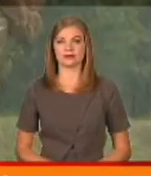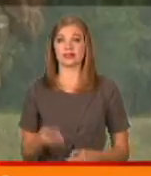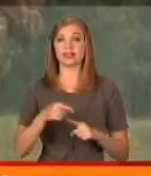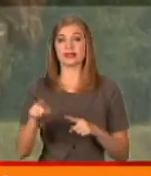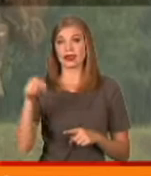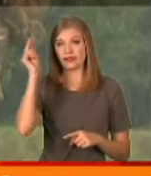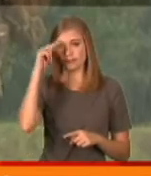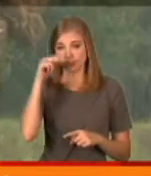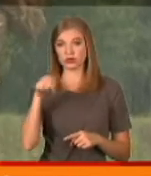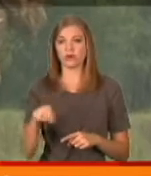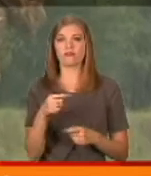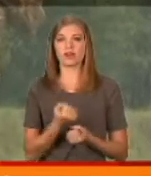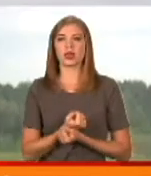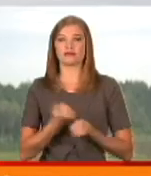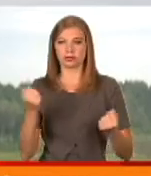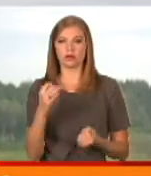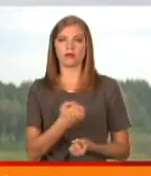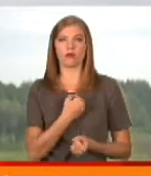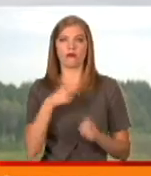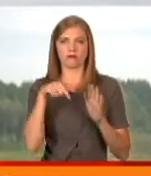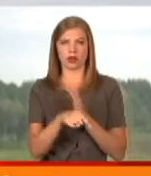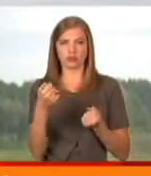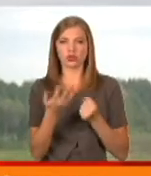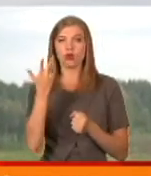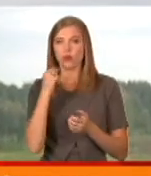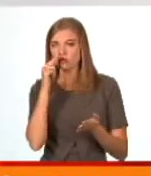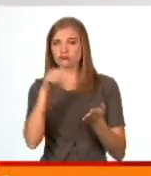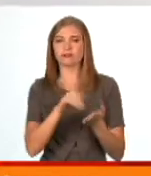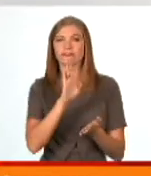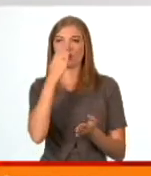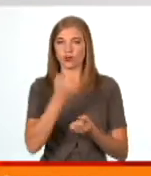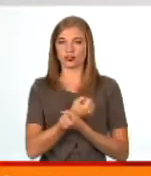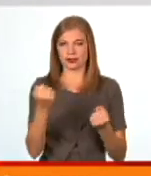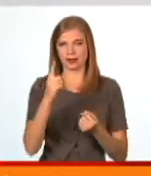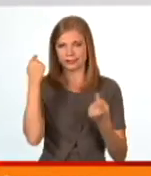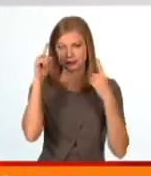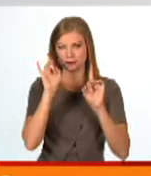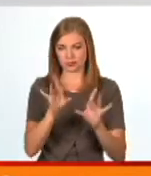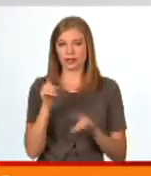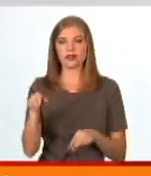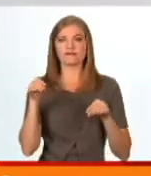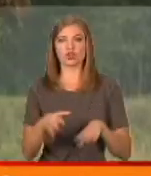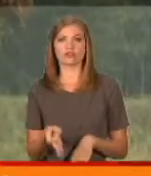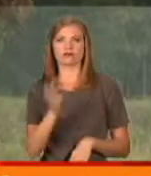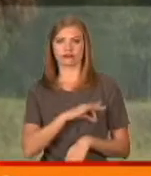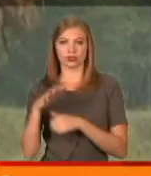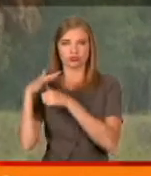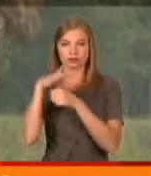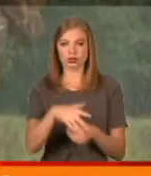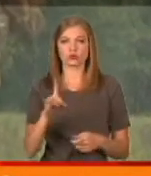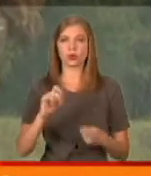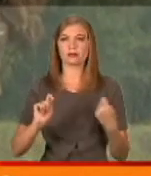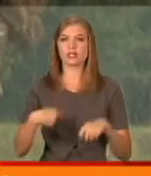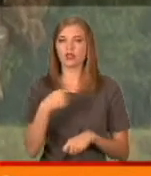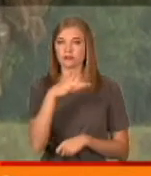Цей військовий, за легендою, підірвався у бойовій машині піхоти, коли у неї влучив ворожий снаряд. Командири вирішують застосувати авіацію, аби не